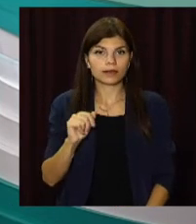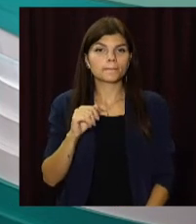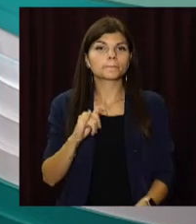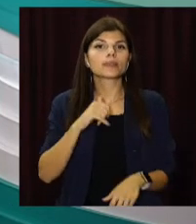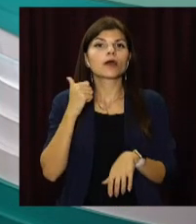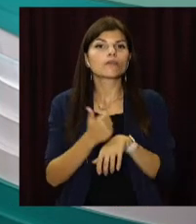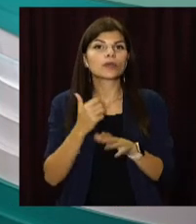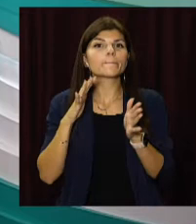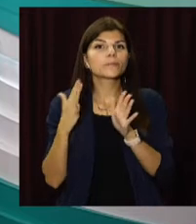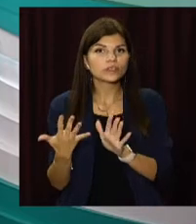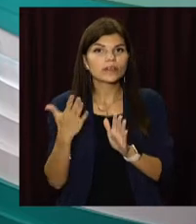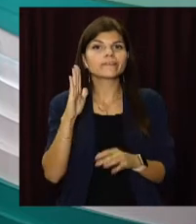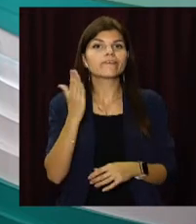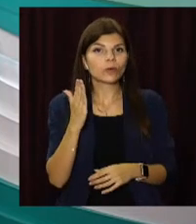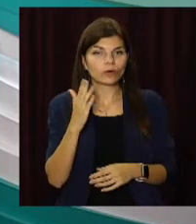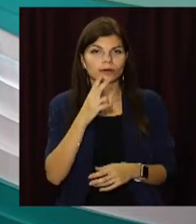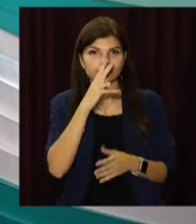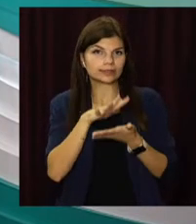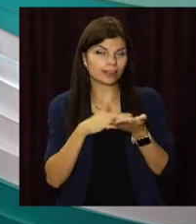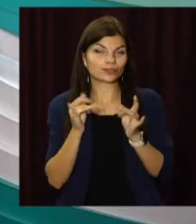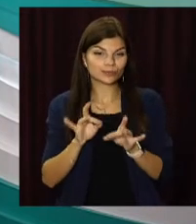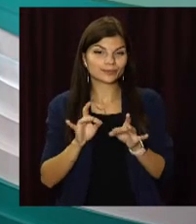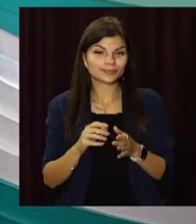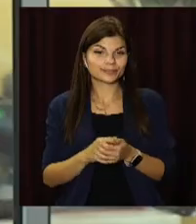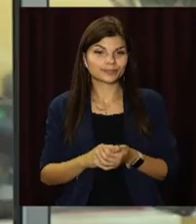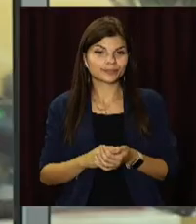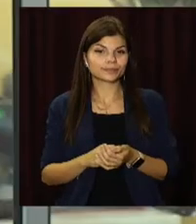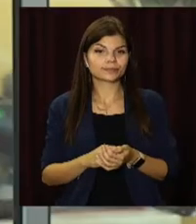Пуговкіна. І про головні події вівторка дивіться просто зараз.